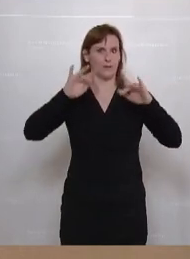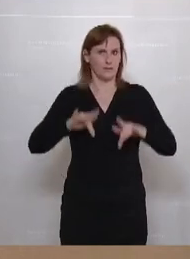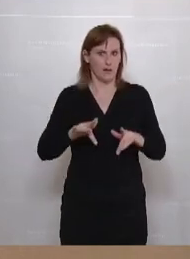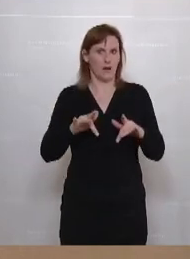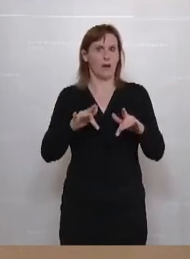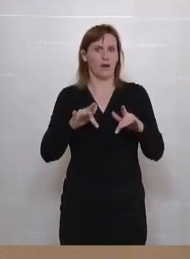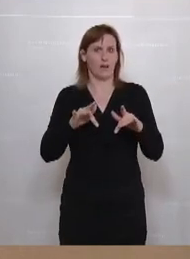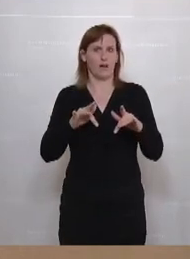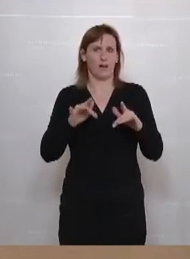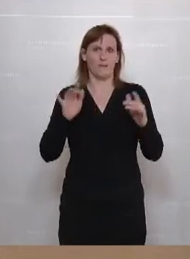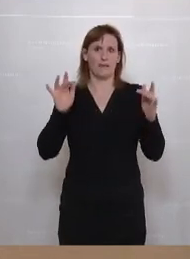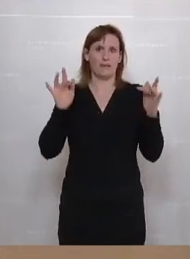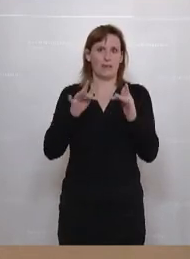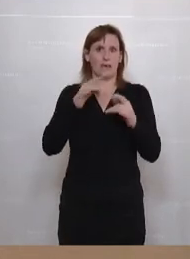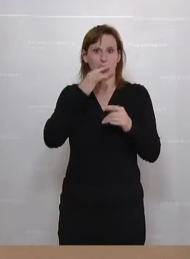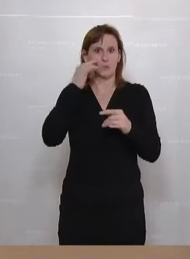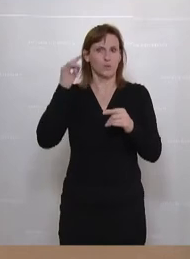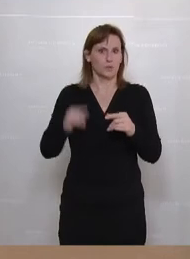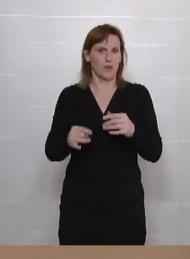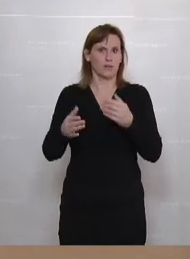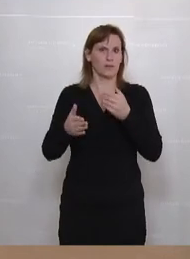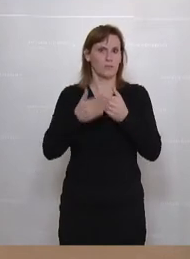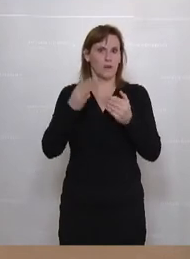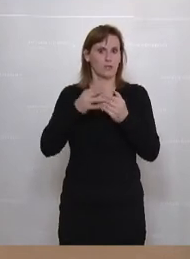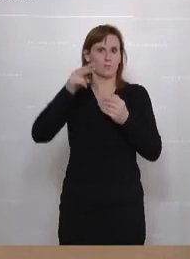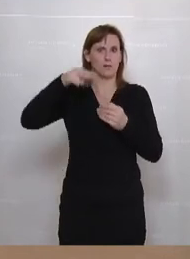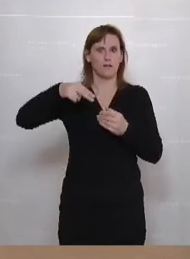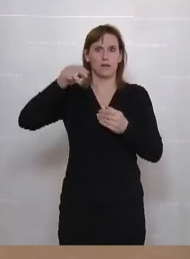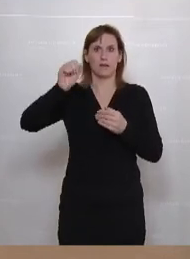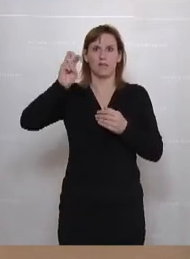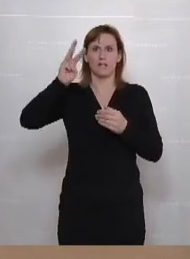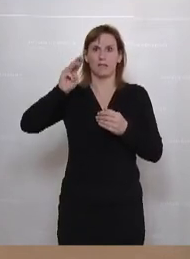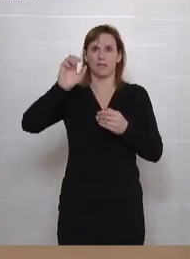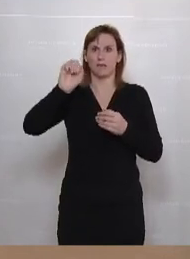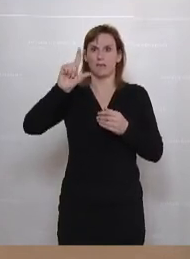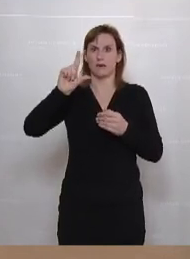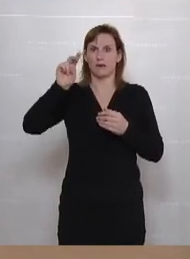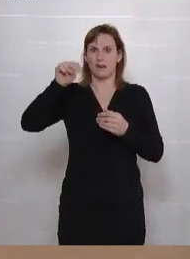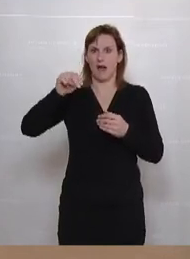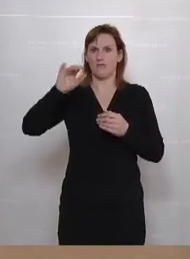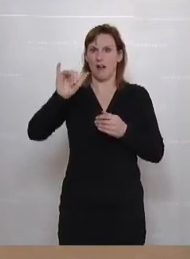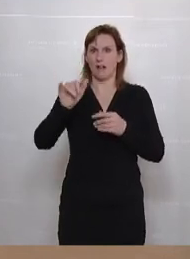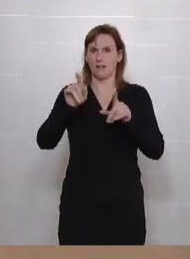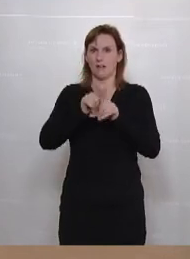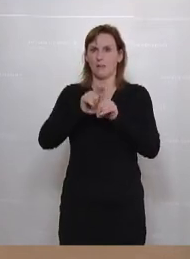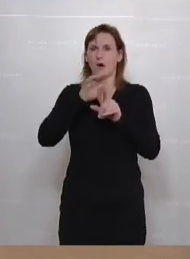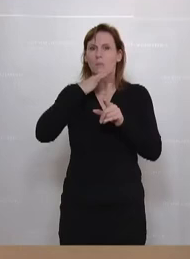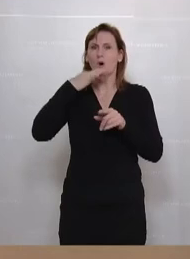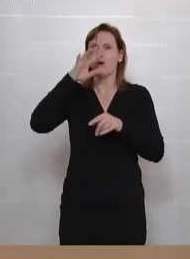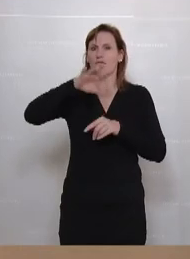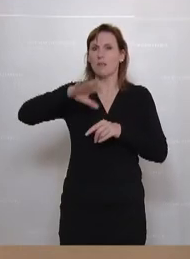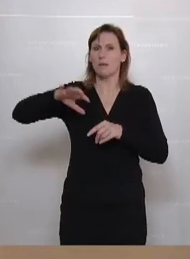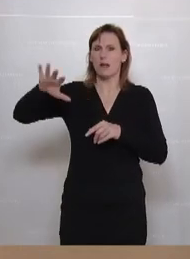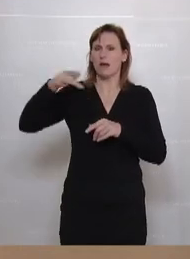Kante gegenüber Russland, zum Beispiel Thema Alexei Nawalny, aber dessen ungeachtet gibt es andere Bereiche, wo wir seit vielen Jahren und Jahrzehnten gut mit